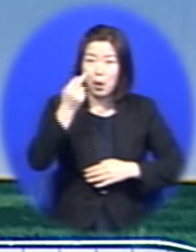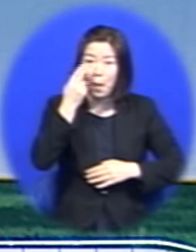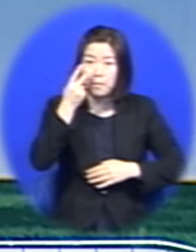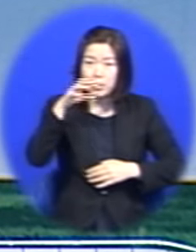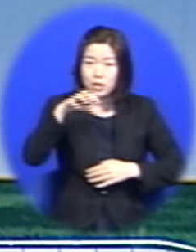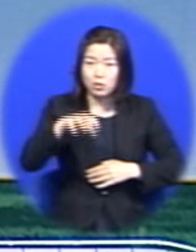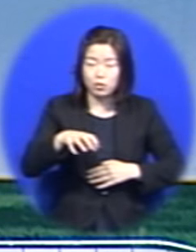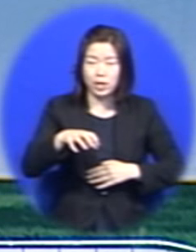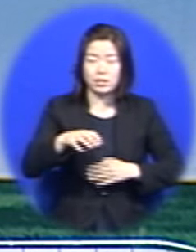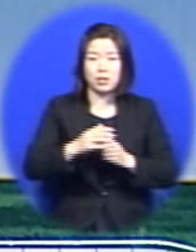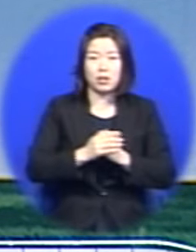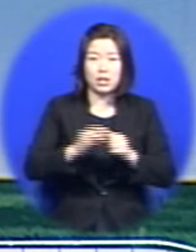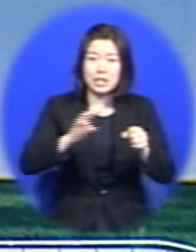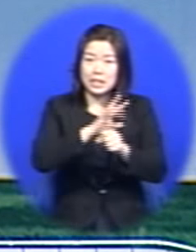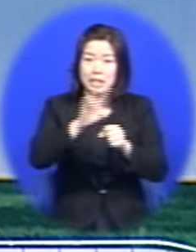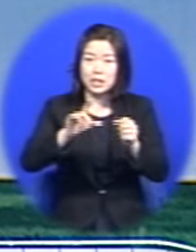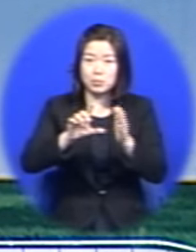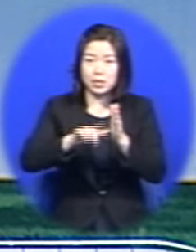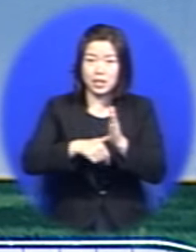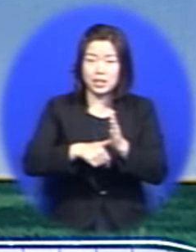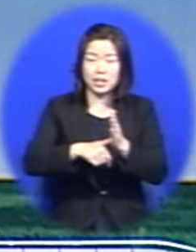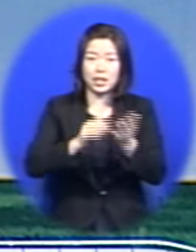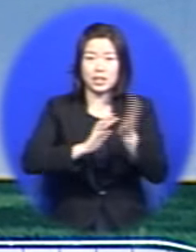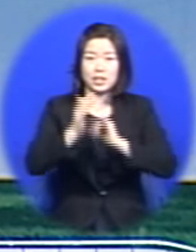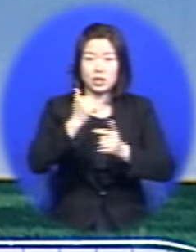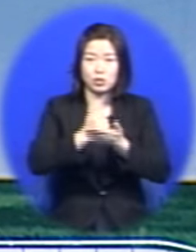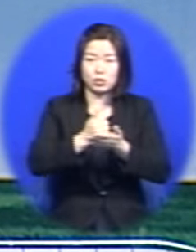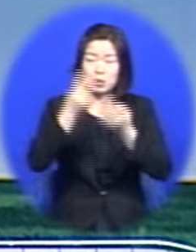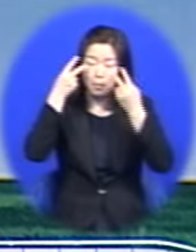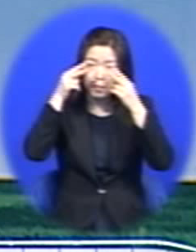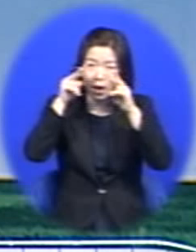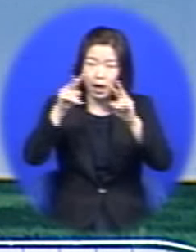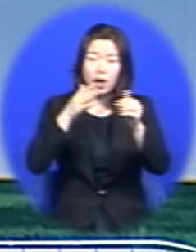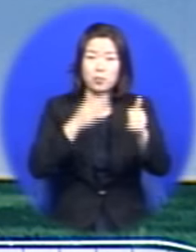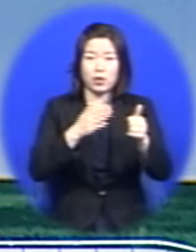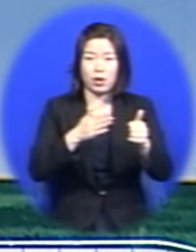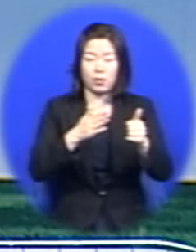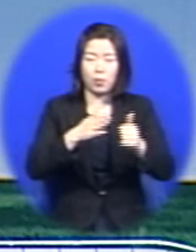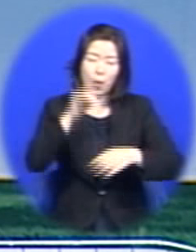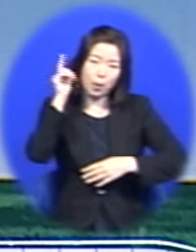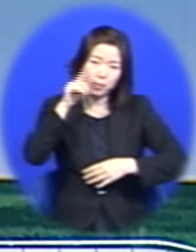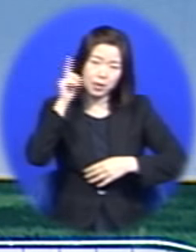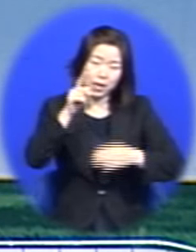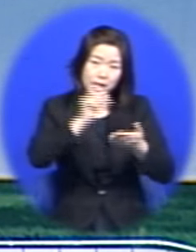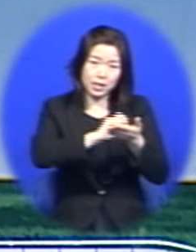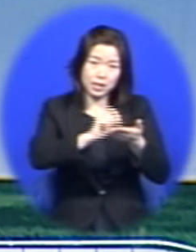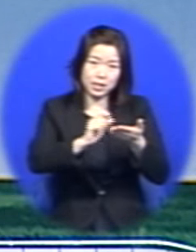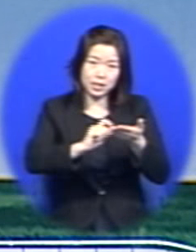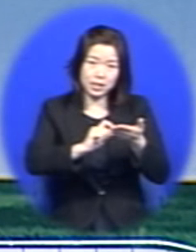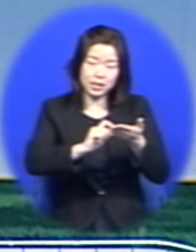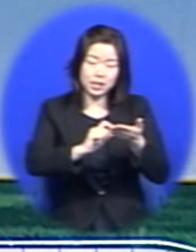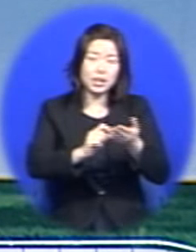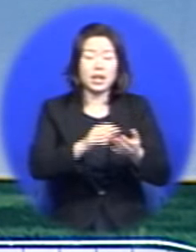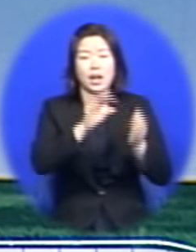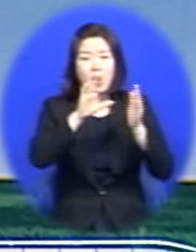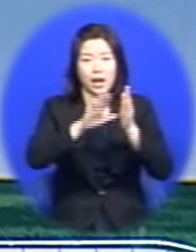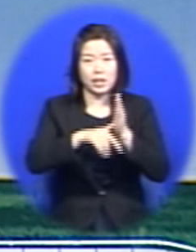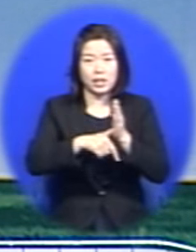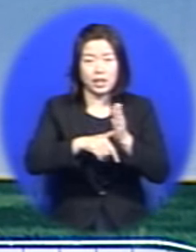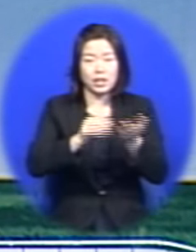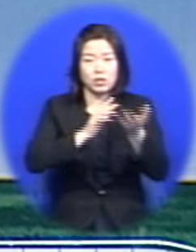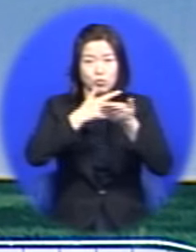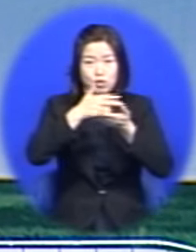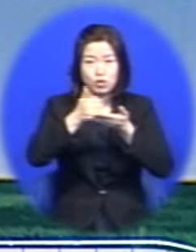중에도 24시간 예수님을 바라보시라고, 그리고 매일 일기를 써가면서 주님을 주목하는